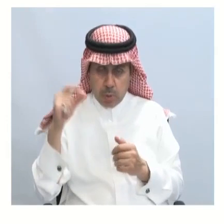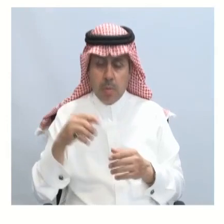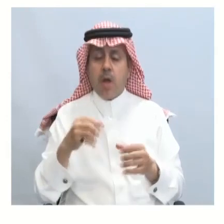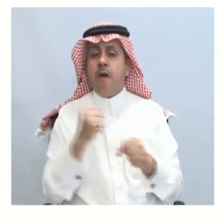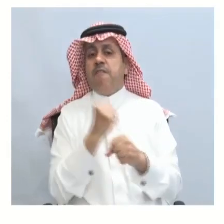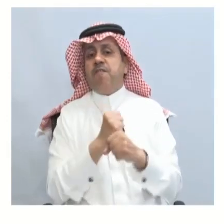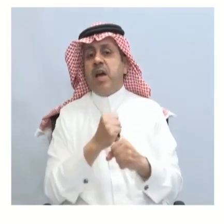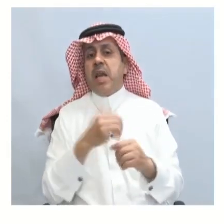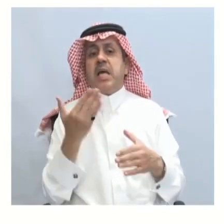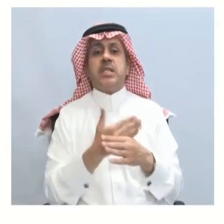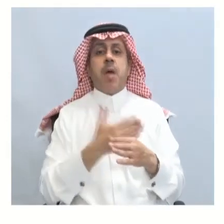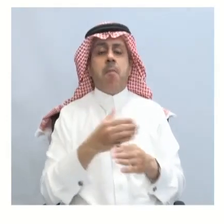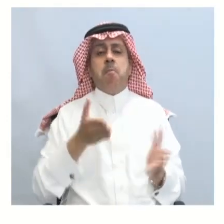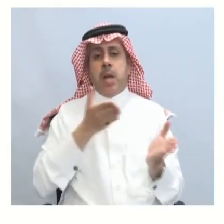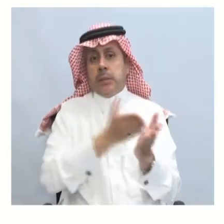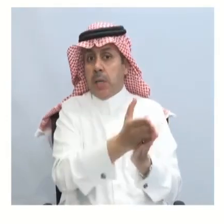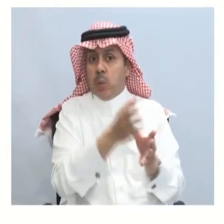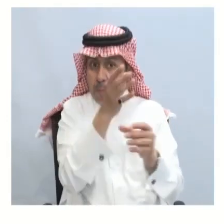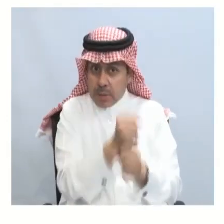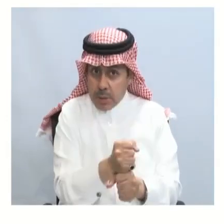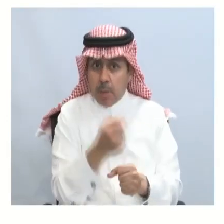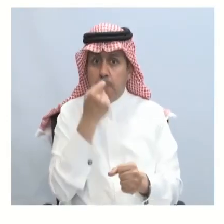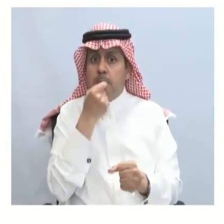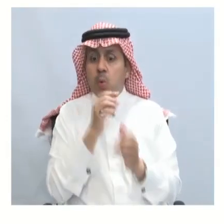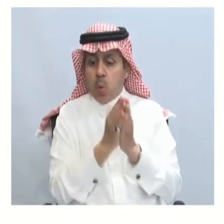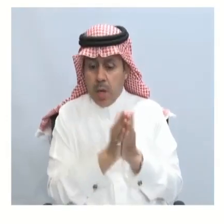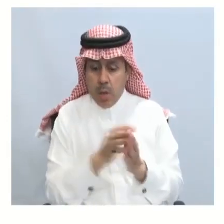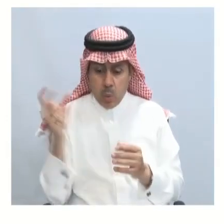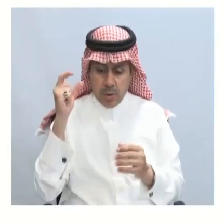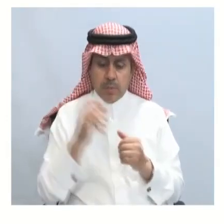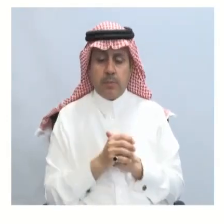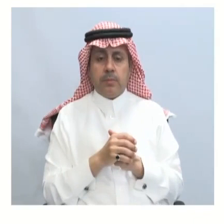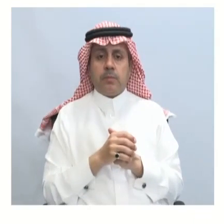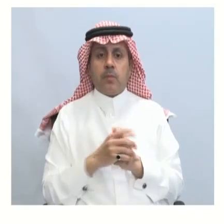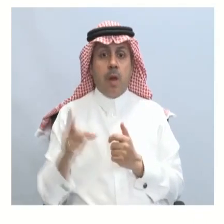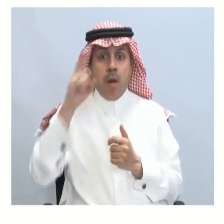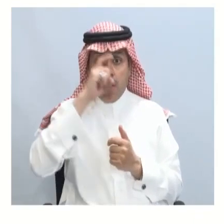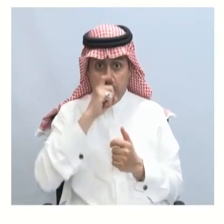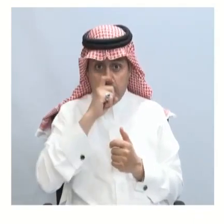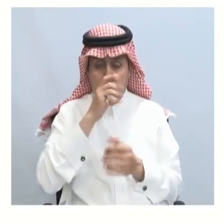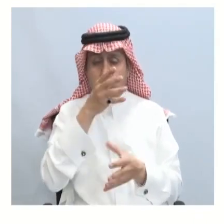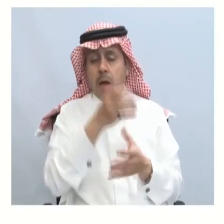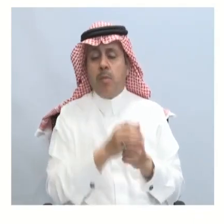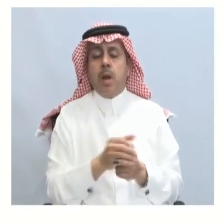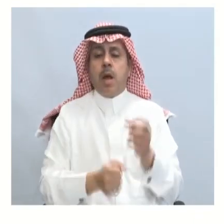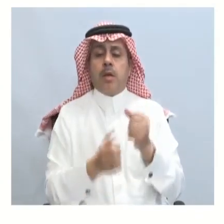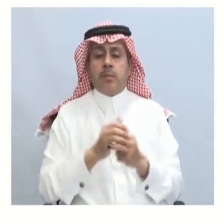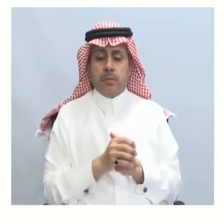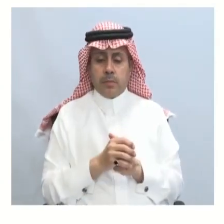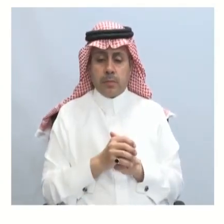وهو الاعتصام بماذا بالكتاب والسنه كما قال الله واعتصموا بحبل الله جميعا ولا